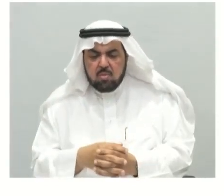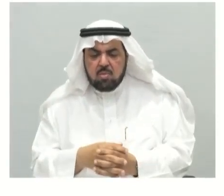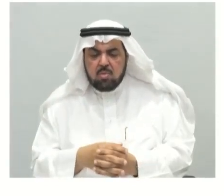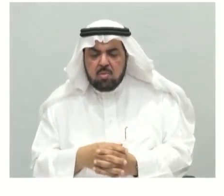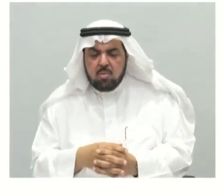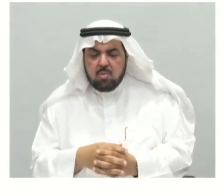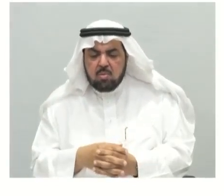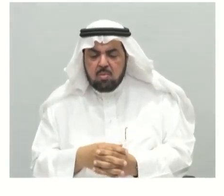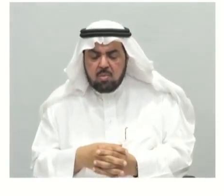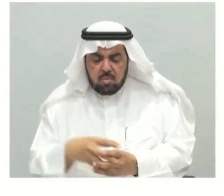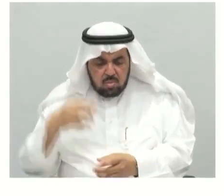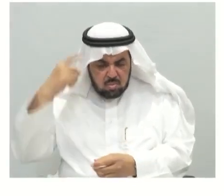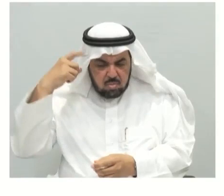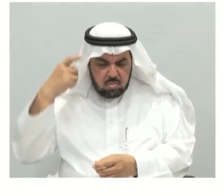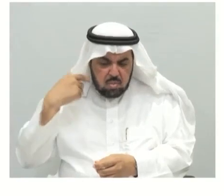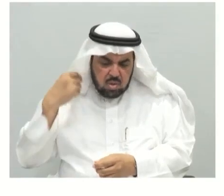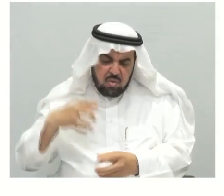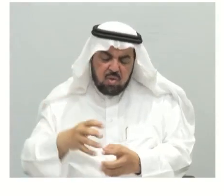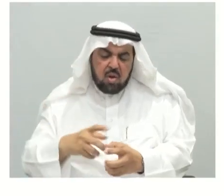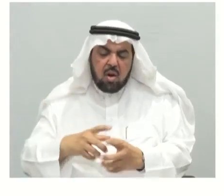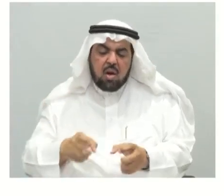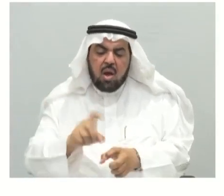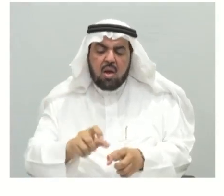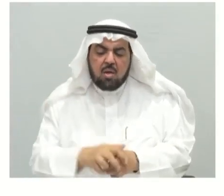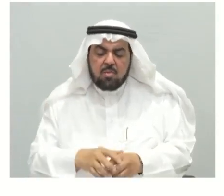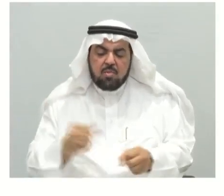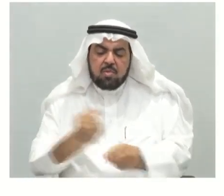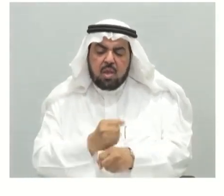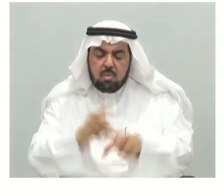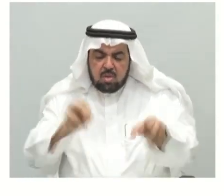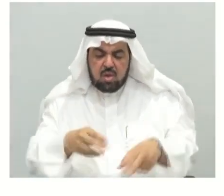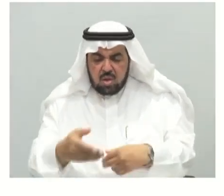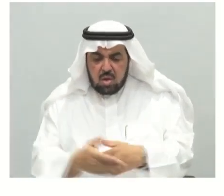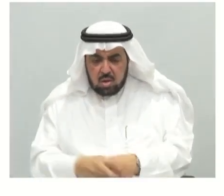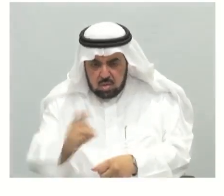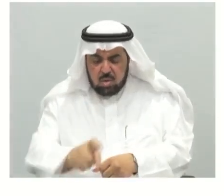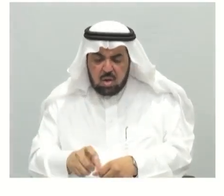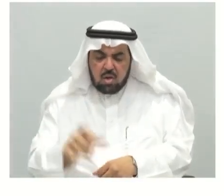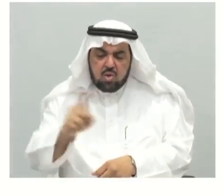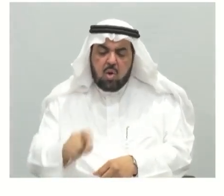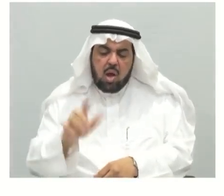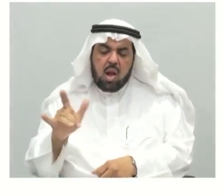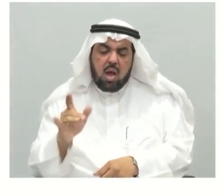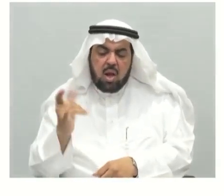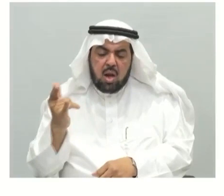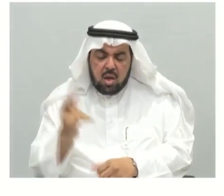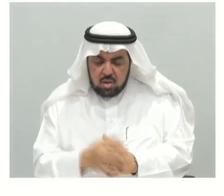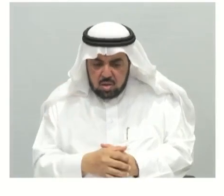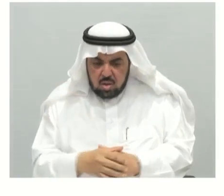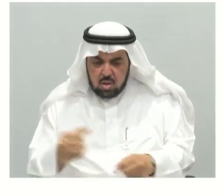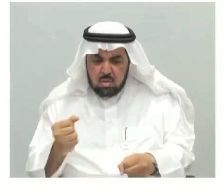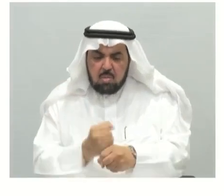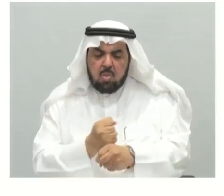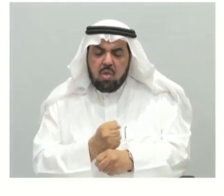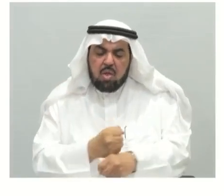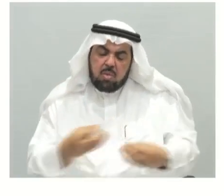الحي في التفكير الناقد استعمل الشكل التالي الاجابه على السؤال العاشر مهن مرتبطه